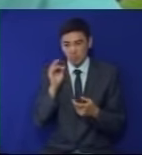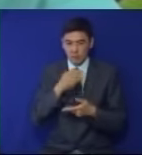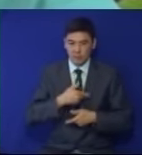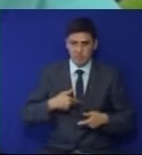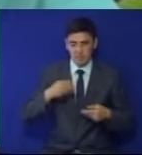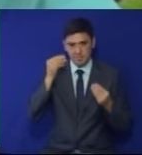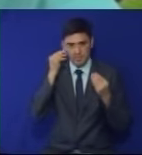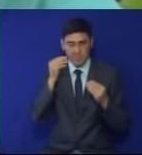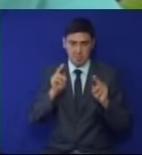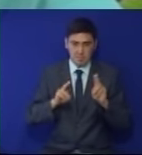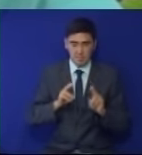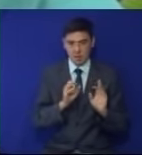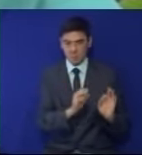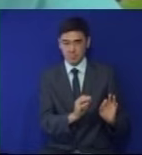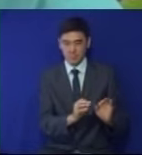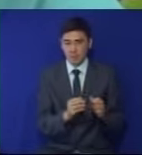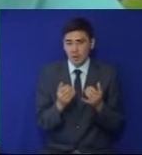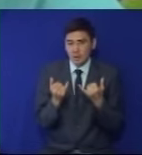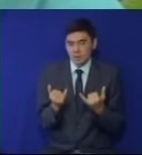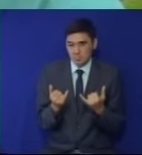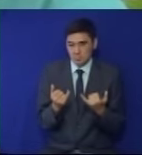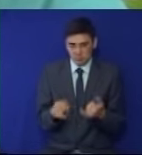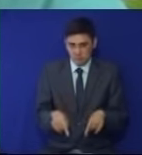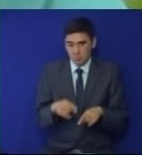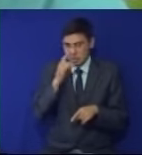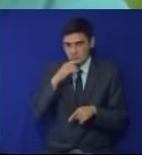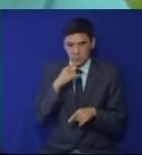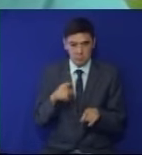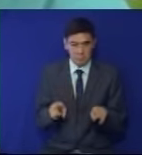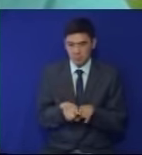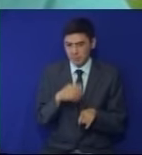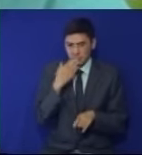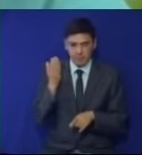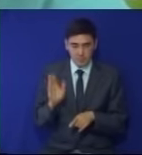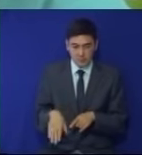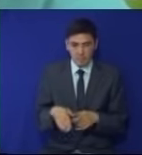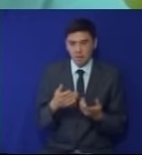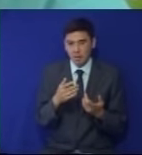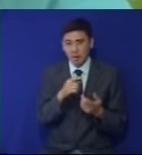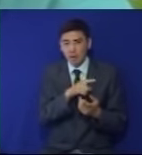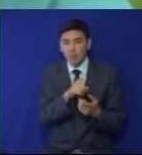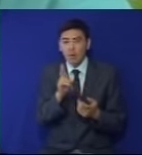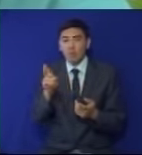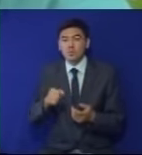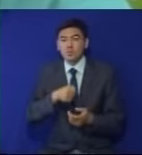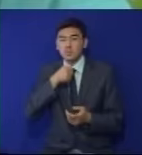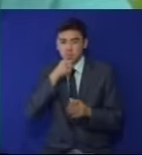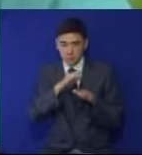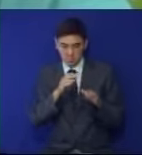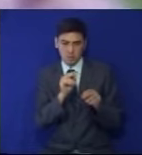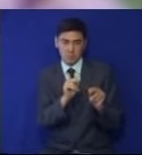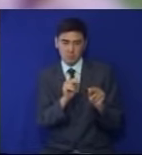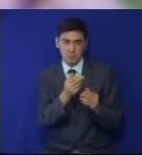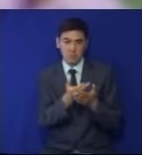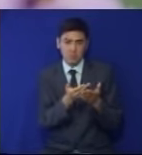мәдениет қалыптасады. Ал бізде өкінішке орай бұның барлығы жабулы күйде. Ол туралы жоғары сыныптарға барғанда байқап айта бастаймыз. Ол кезде кеш